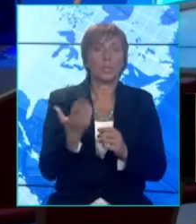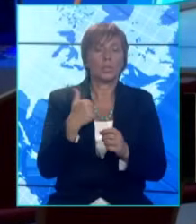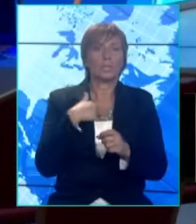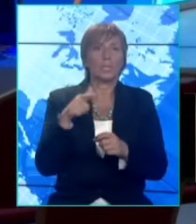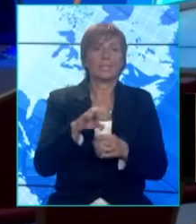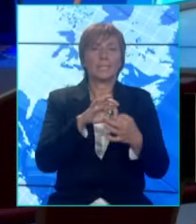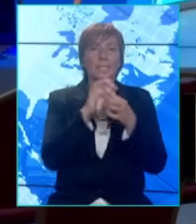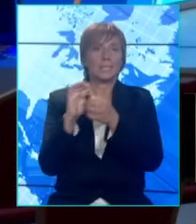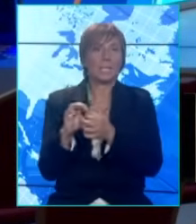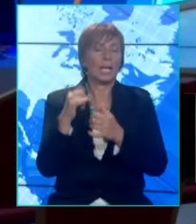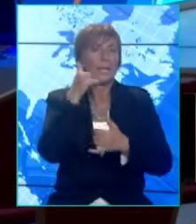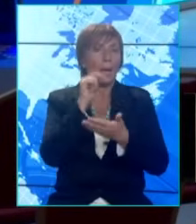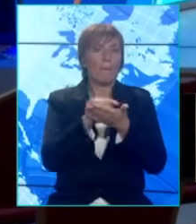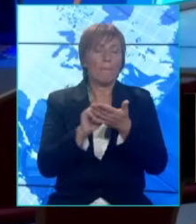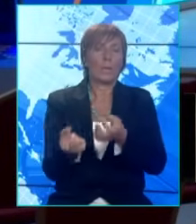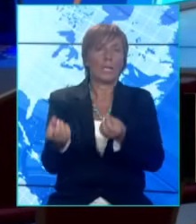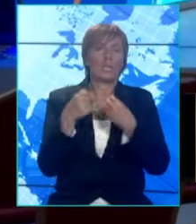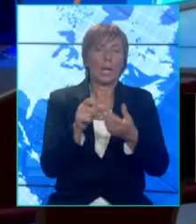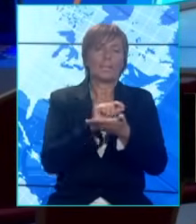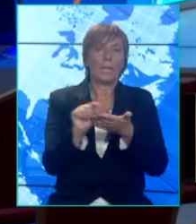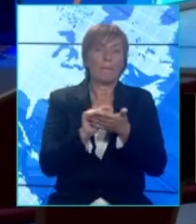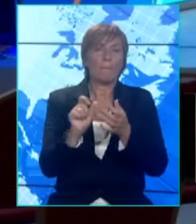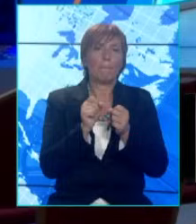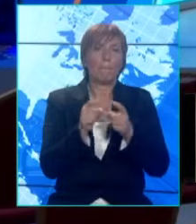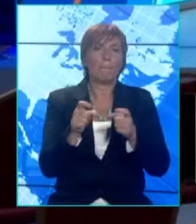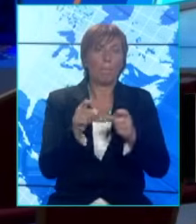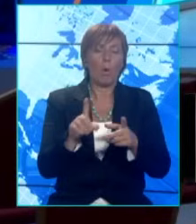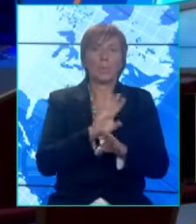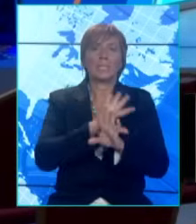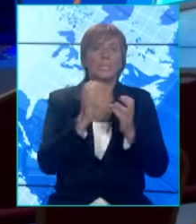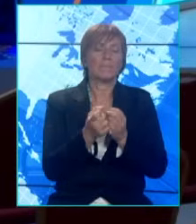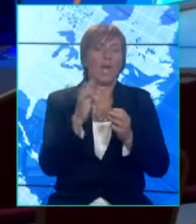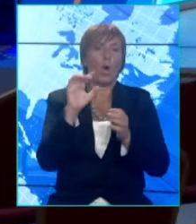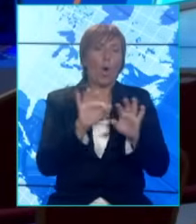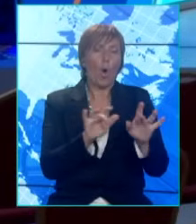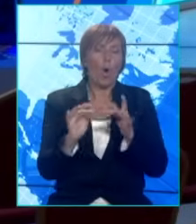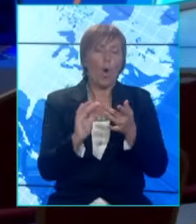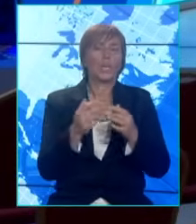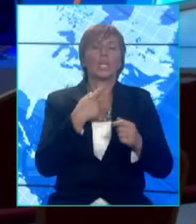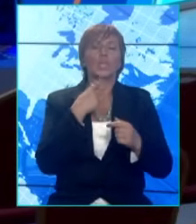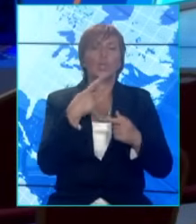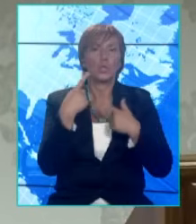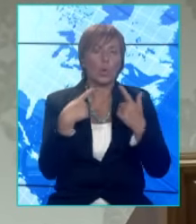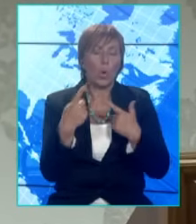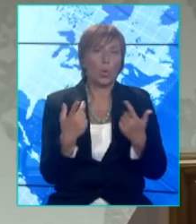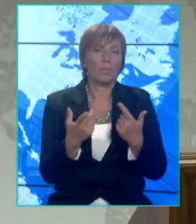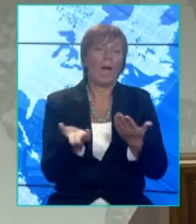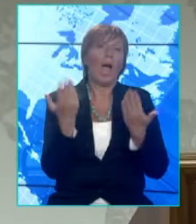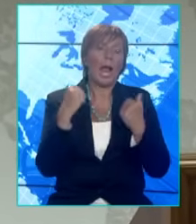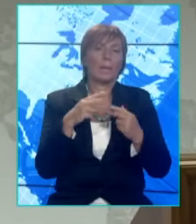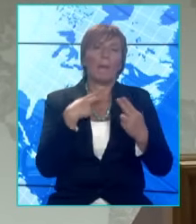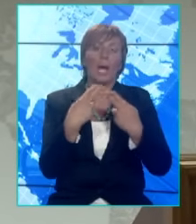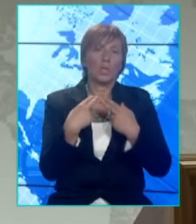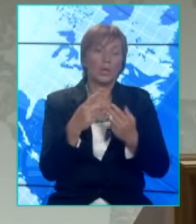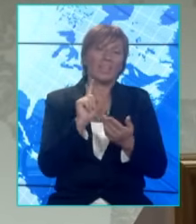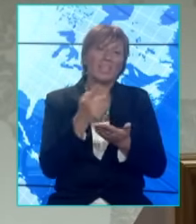trebali, stalno na mobitel dolaze poruke jer je se online vrše dogovori, utezanje. Pa ipak dogovor,